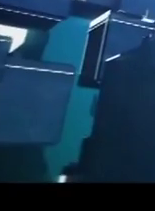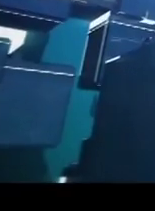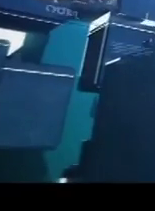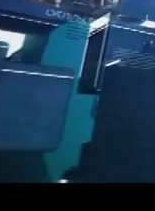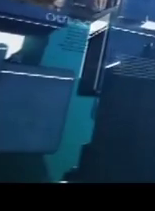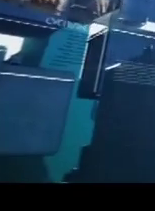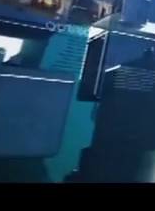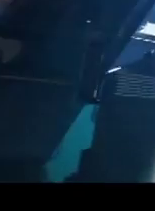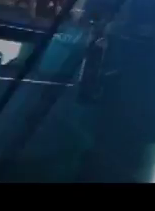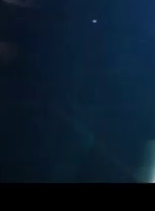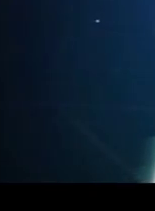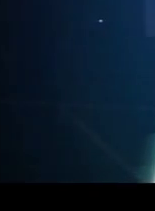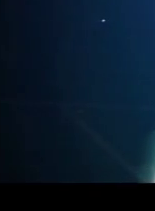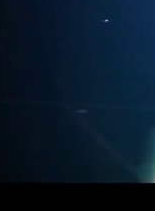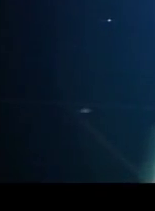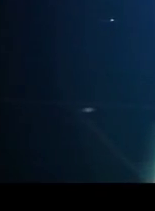Музика